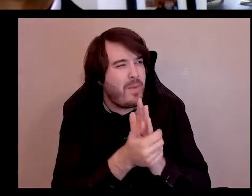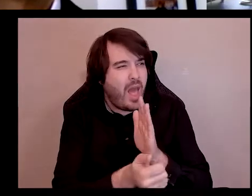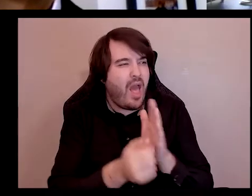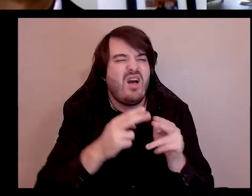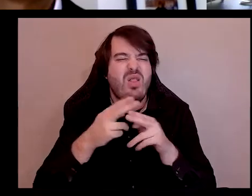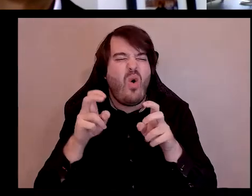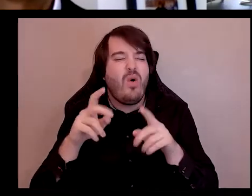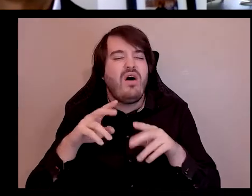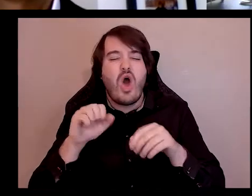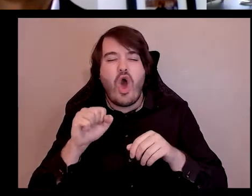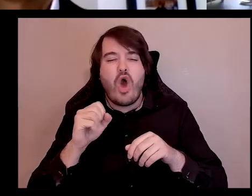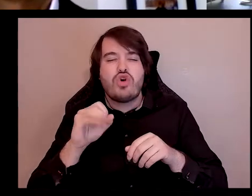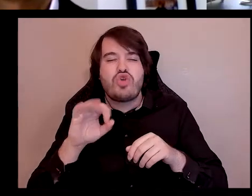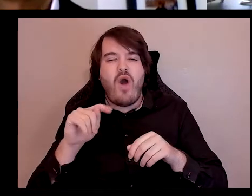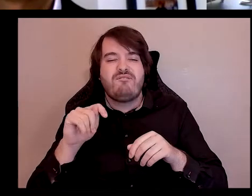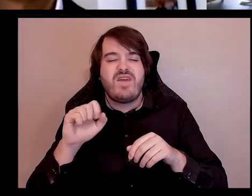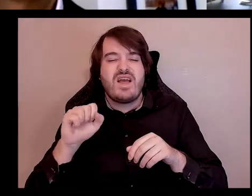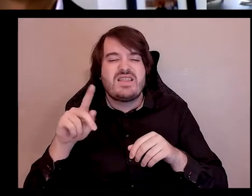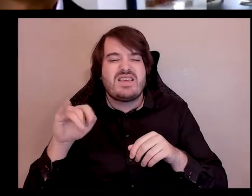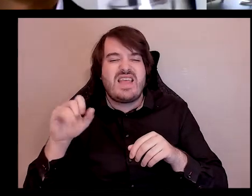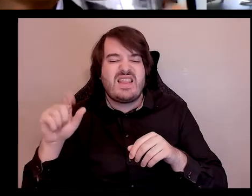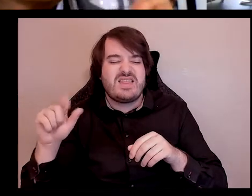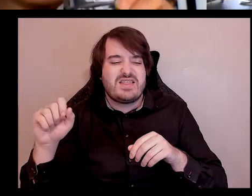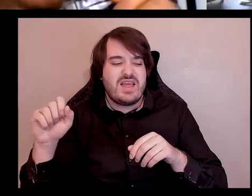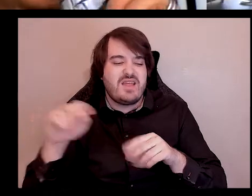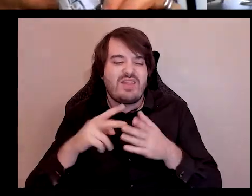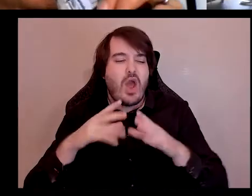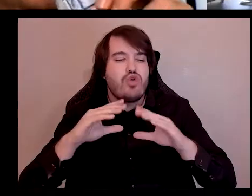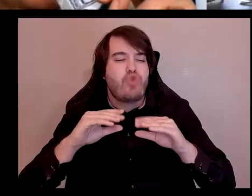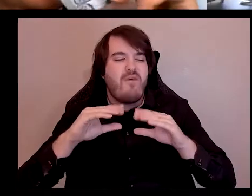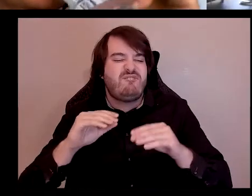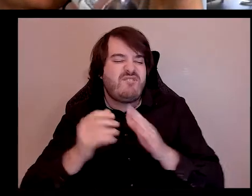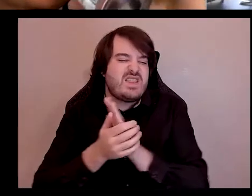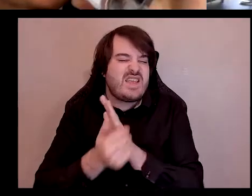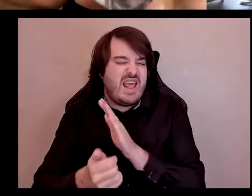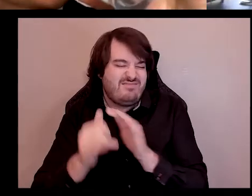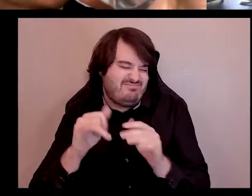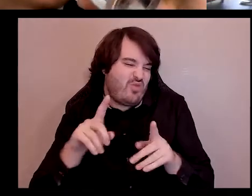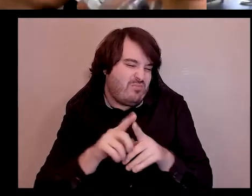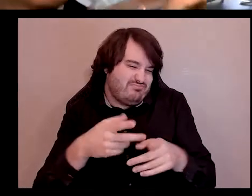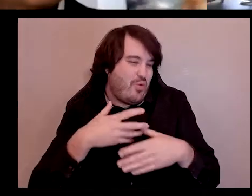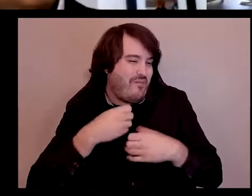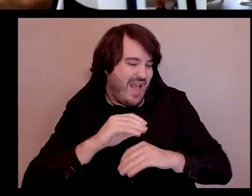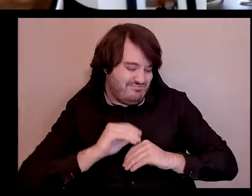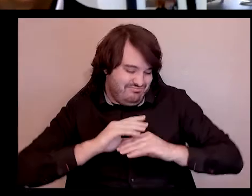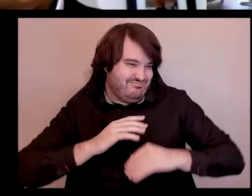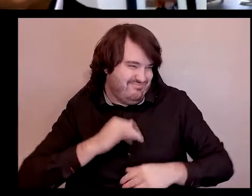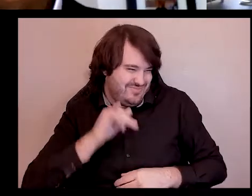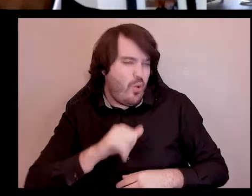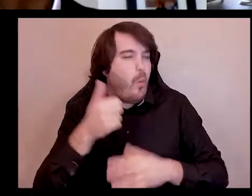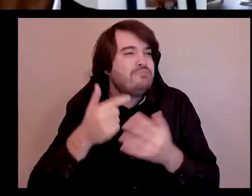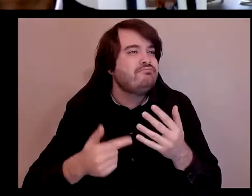Si ce n'est pas justement les compétences, mais plutôt ce qu'on appelle les soft skills, vous me parlez de confiance en soi,